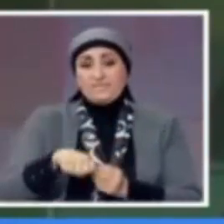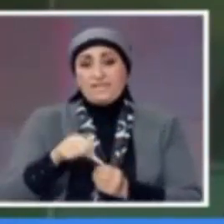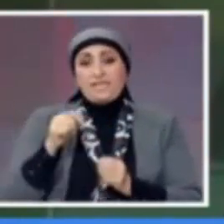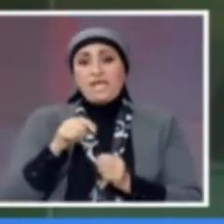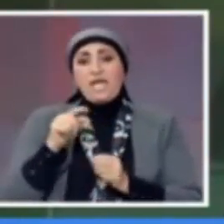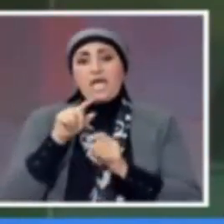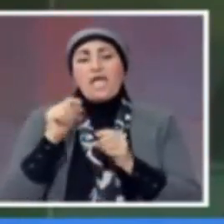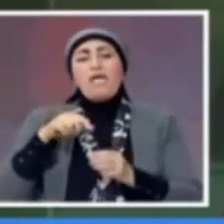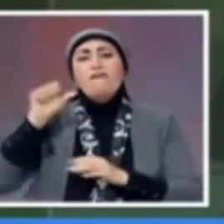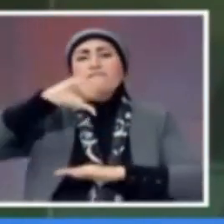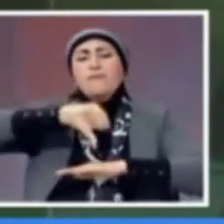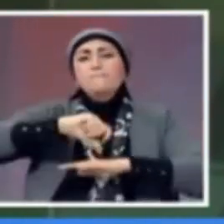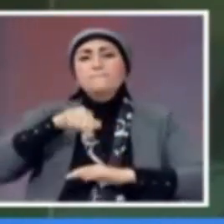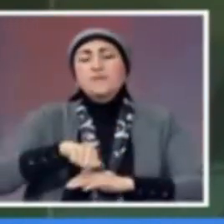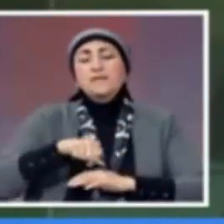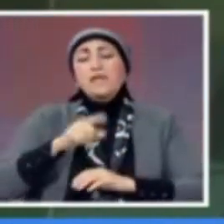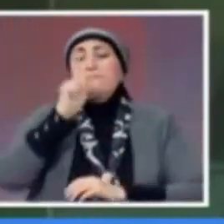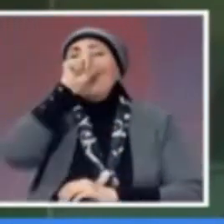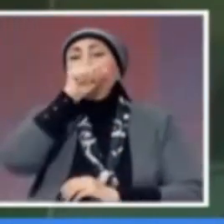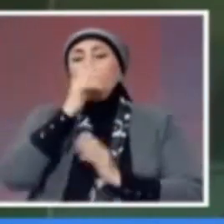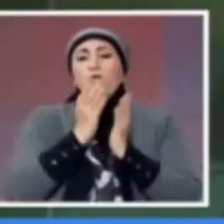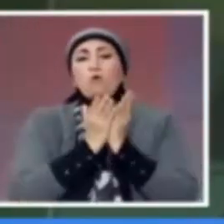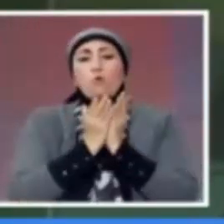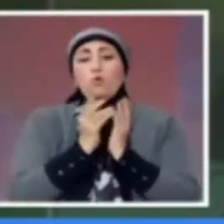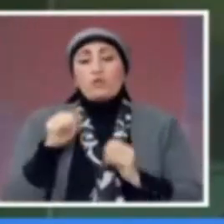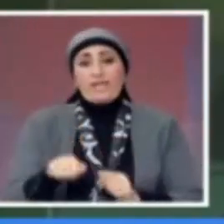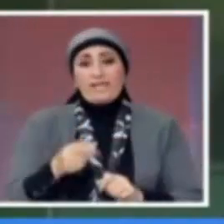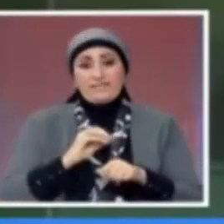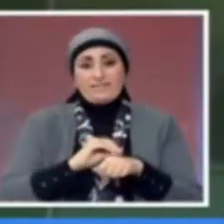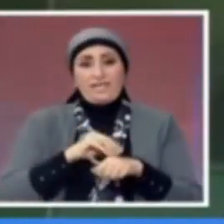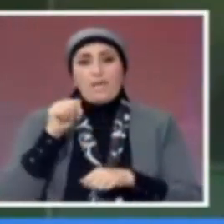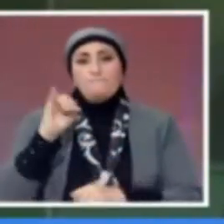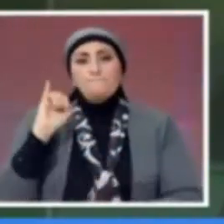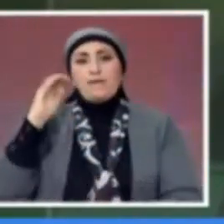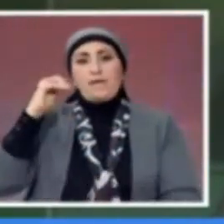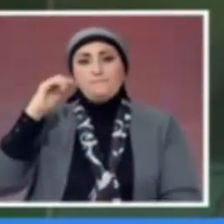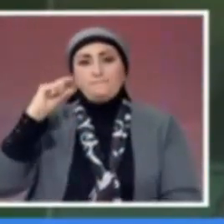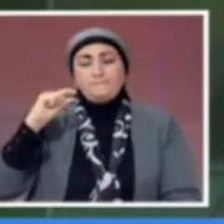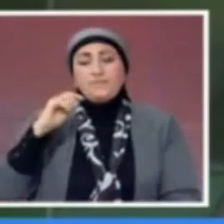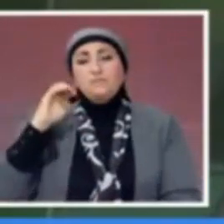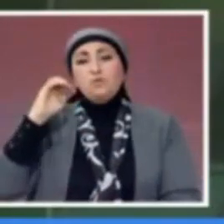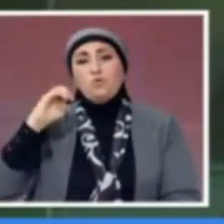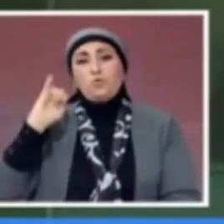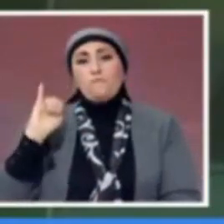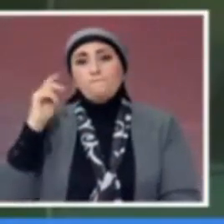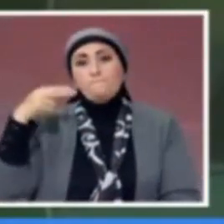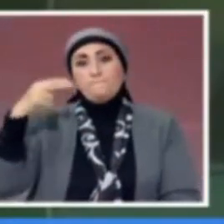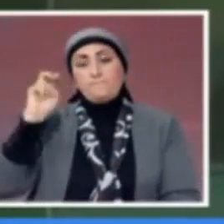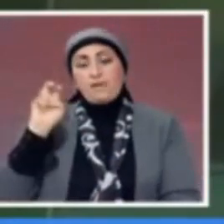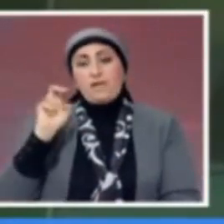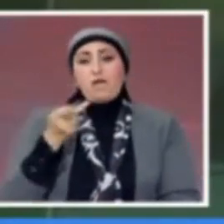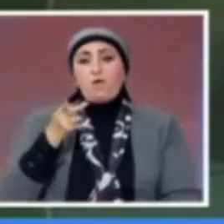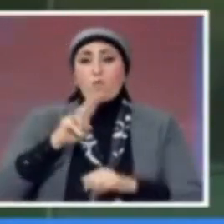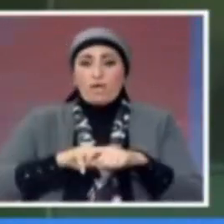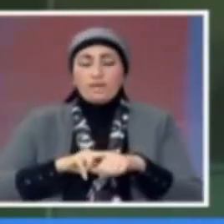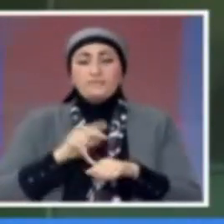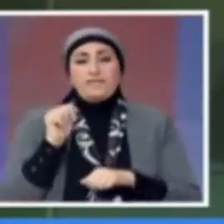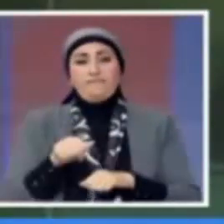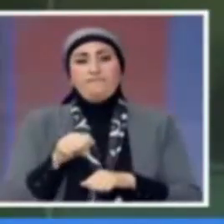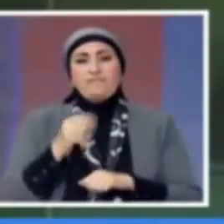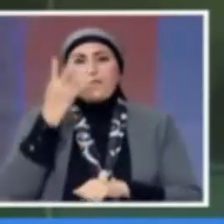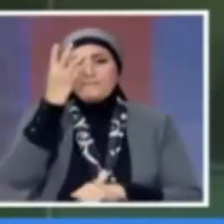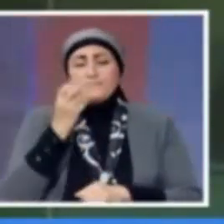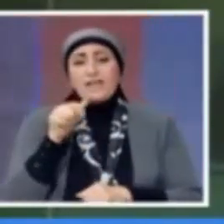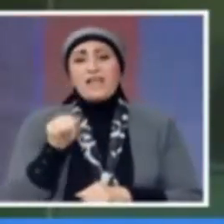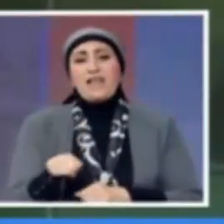البرنامج في رحاب القرآن الكريم الذي يلقيه مع الأستاذ الدكتور محمد مختار جمعة يوميا. كذلك هناك